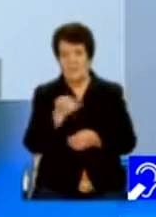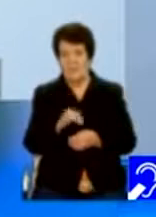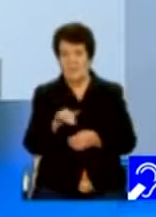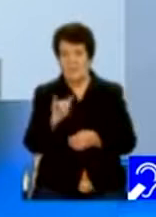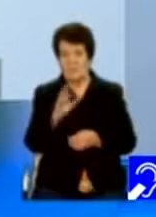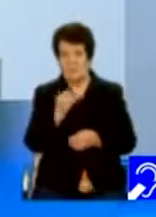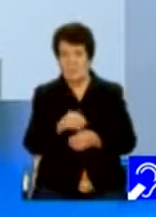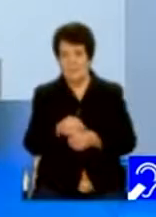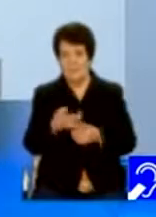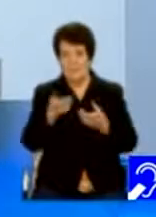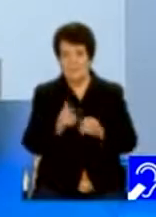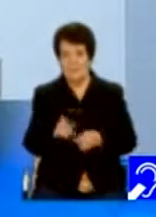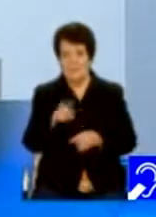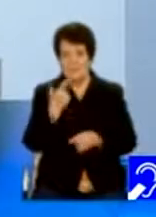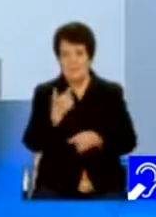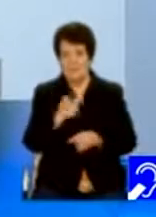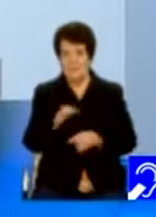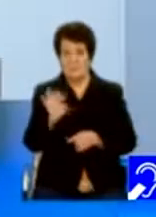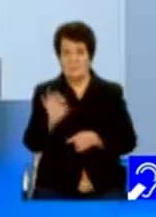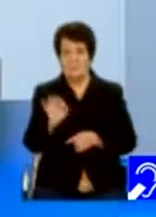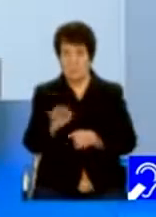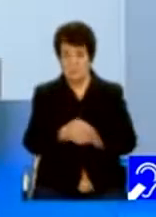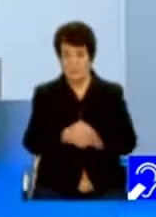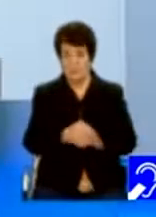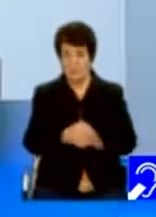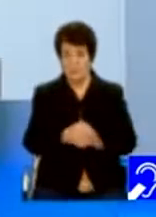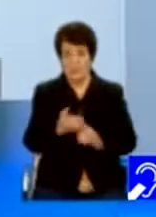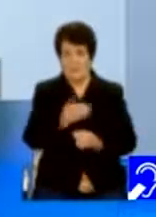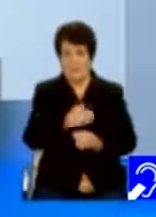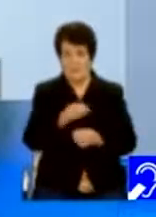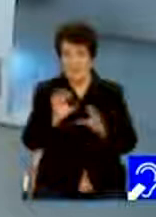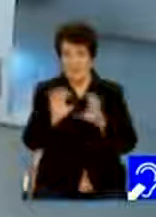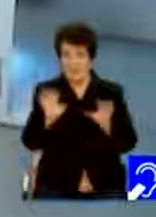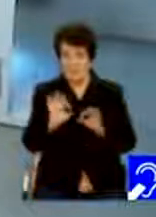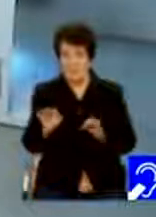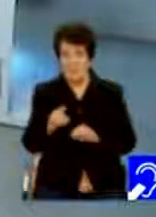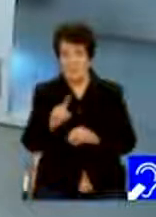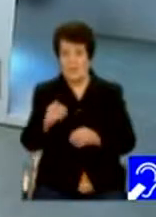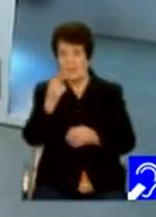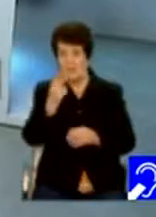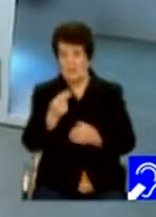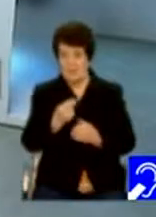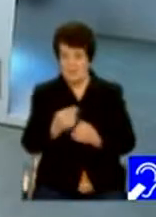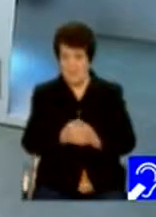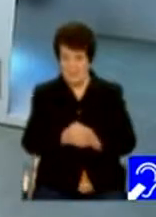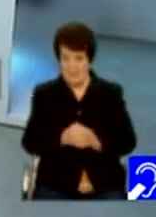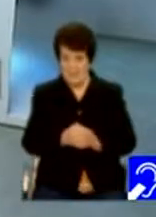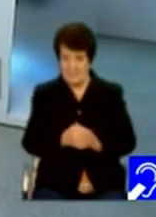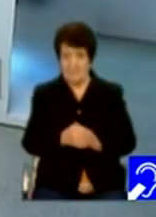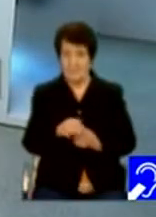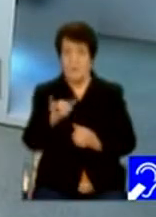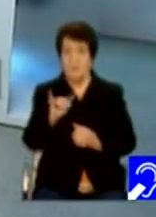mine, inginerii, tot ce vorbiți voi este zero. Vă explic de ce și vreau să explic și celor care ne privesc pe sticlă. Eu v-am dat o întrebare, doamnă